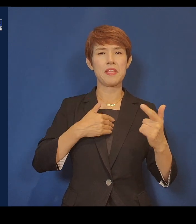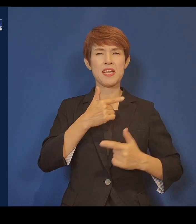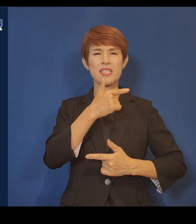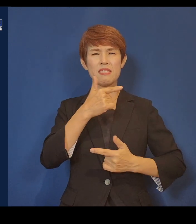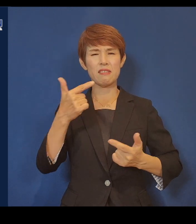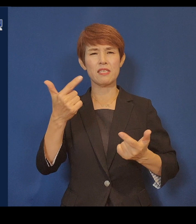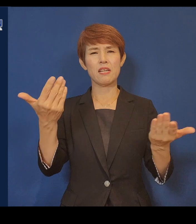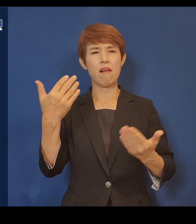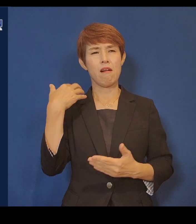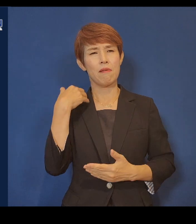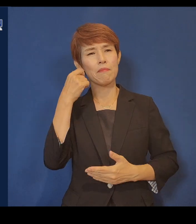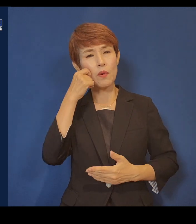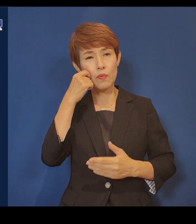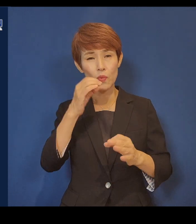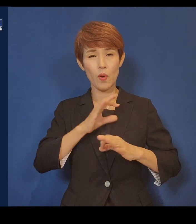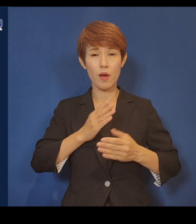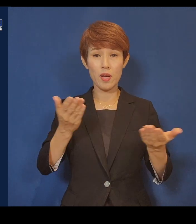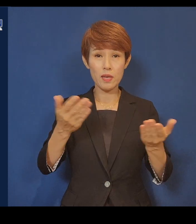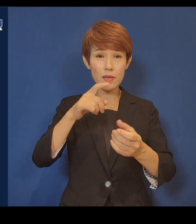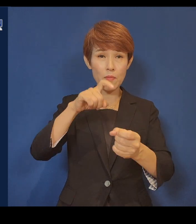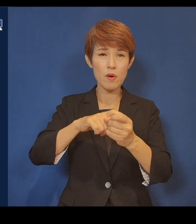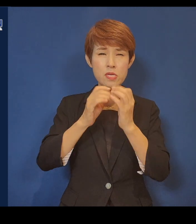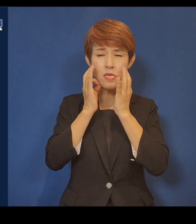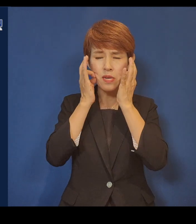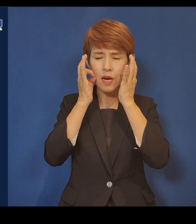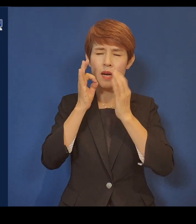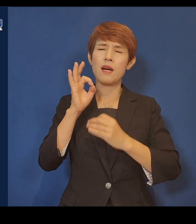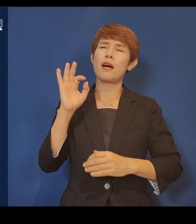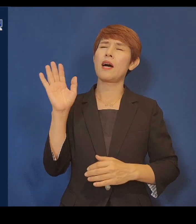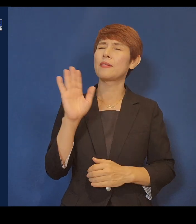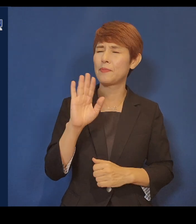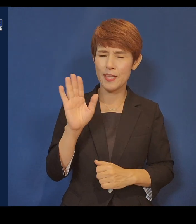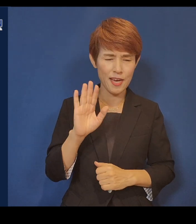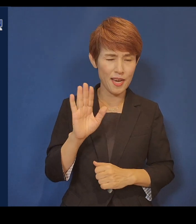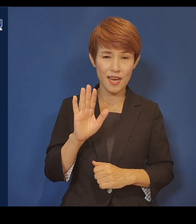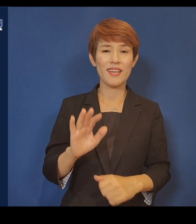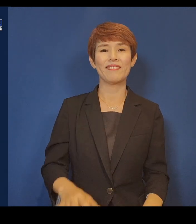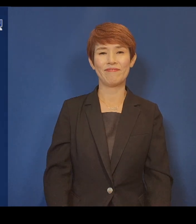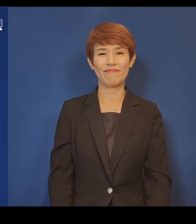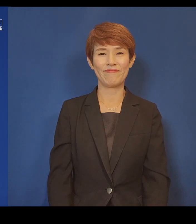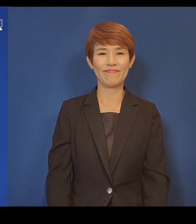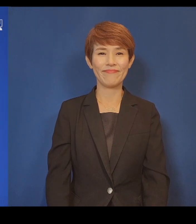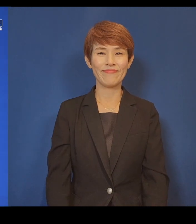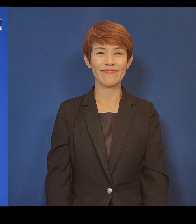큰 일과 감당하지 못할 놀라운 일을 하려고 힘쓰지 아니합니다.